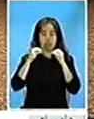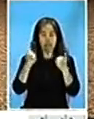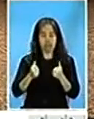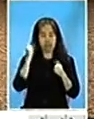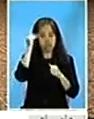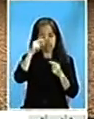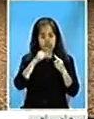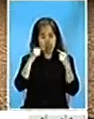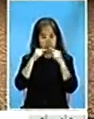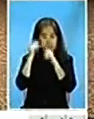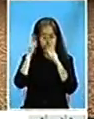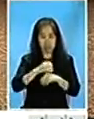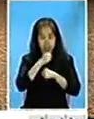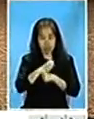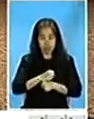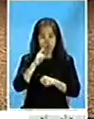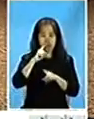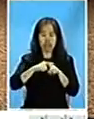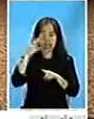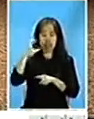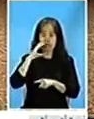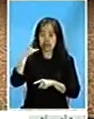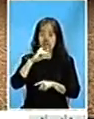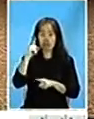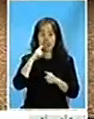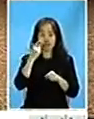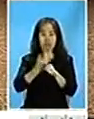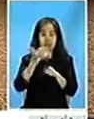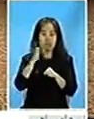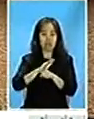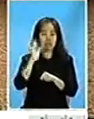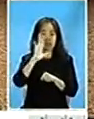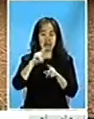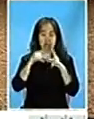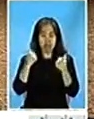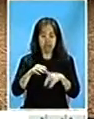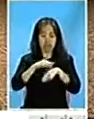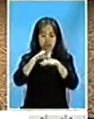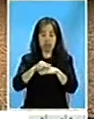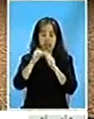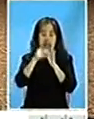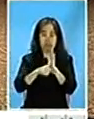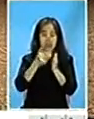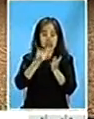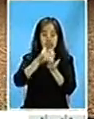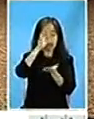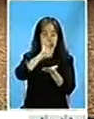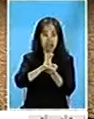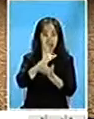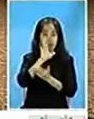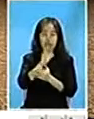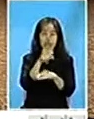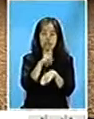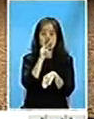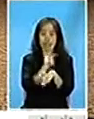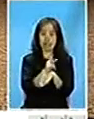ายุลำพังเบี้ยยังชีพน้อยนิดก็ไม่พอนะคะดังนั้นเนี่ยตอนนี้การแต่งตั้งเลขาธิการกองทุนท่านประธานกรรมธิการท่านร